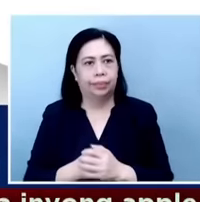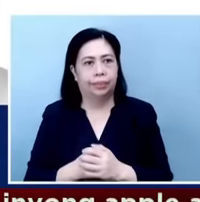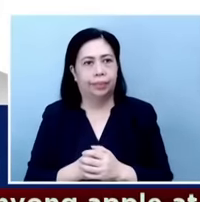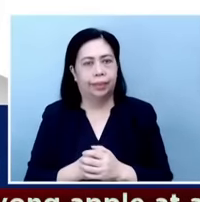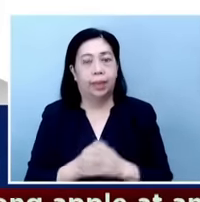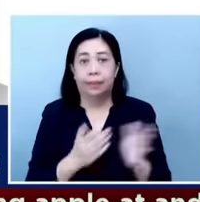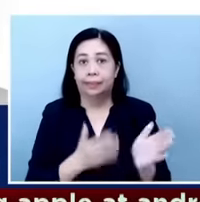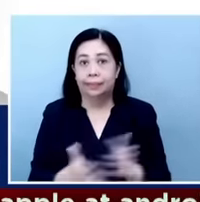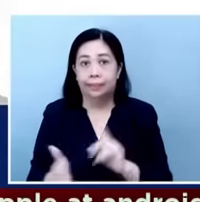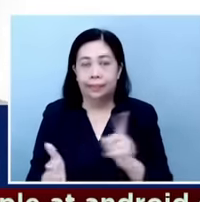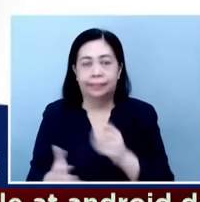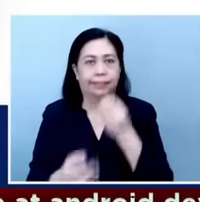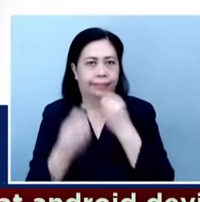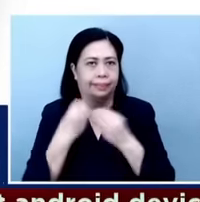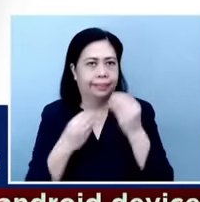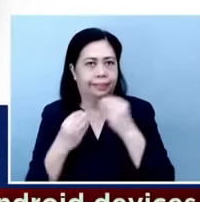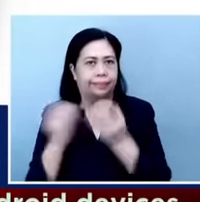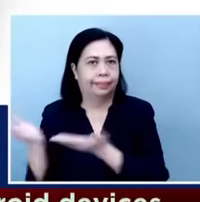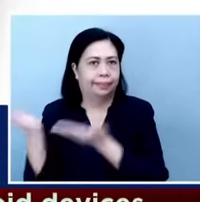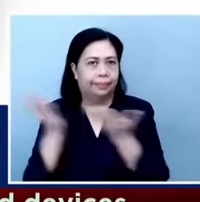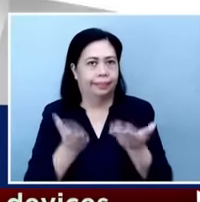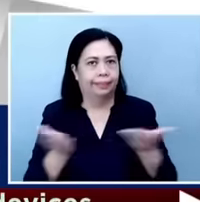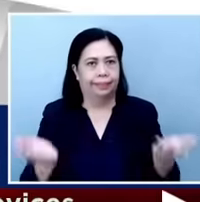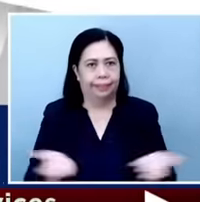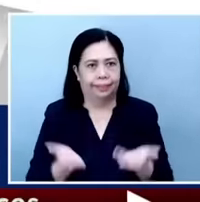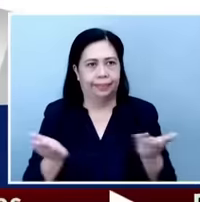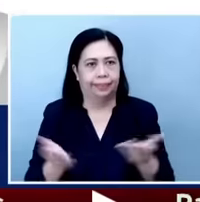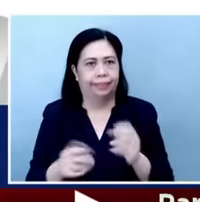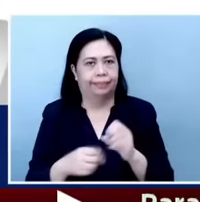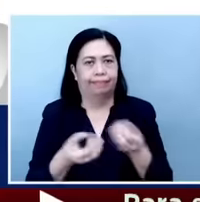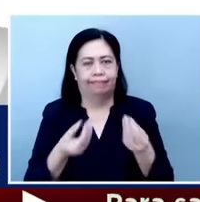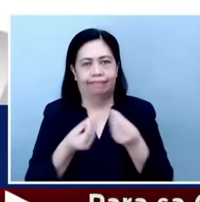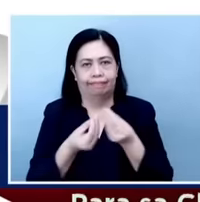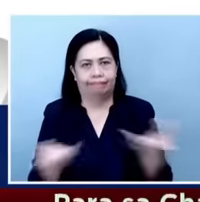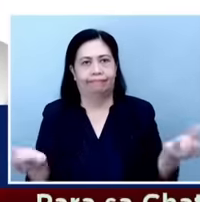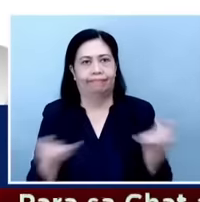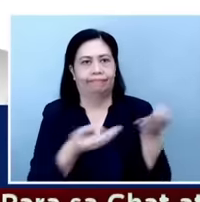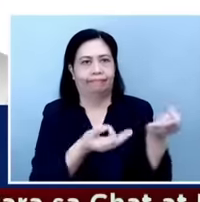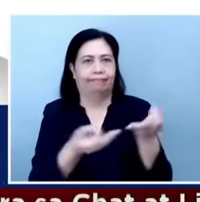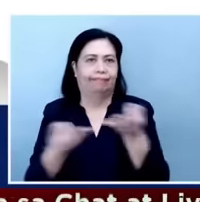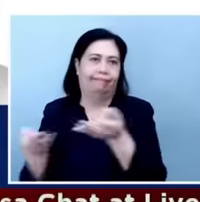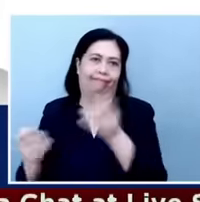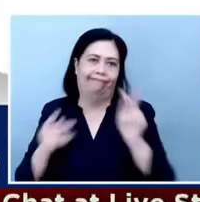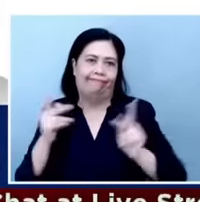pagkain para dalhin po rito para ipakain sa gustong kumain.